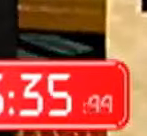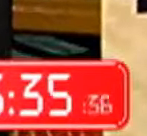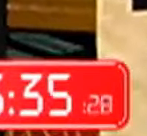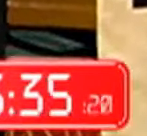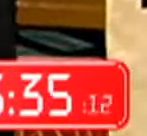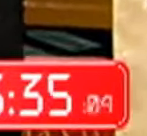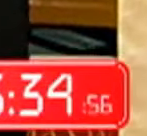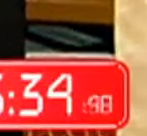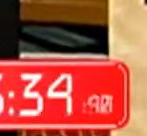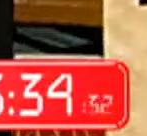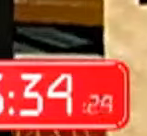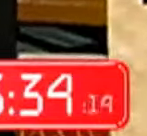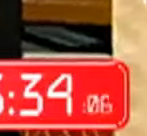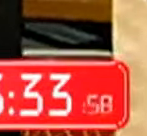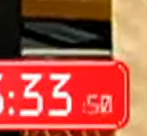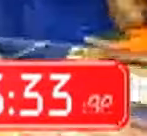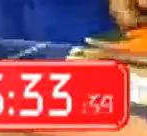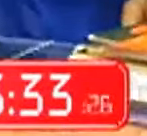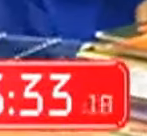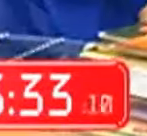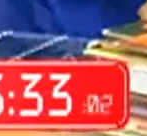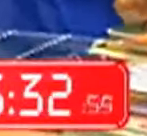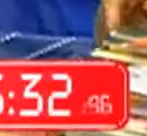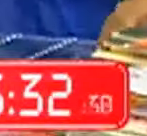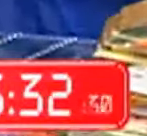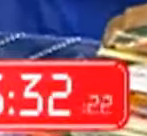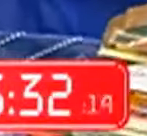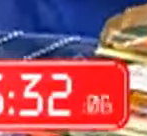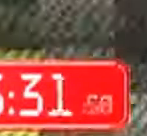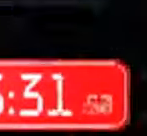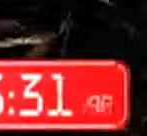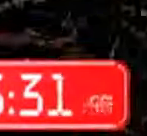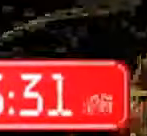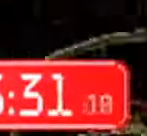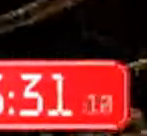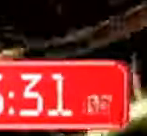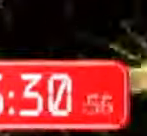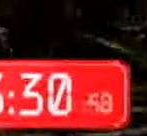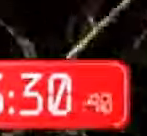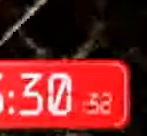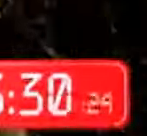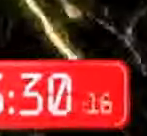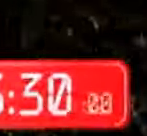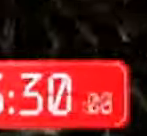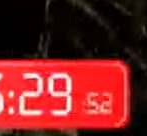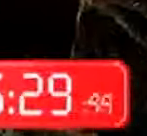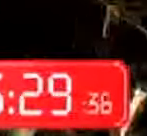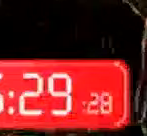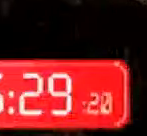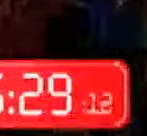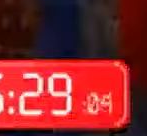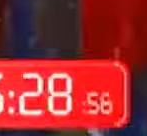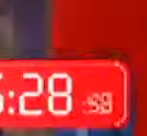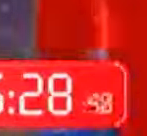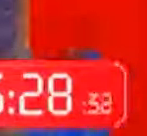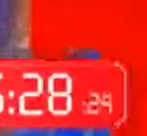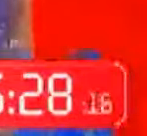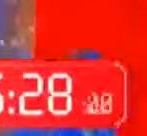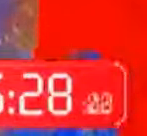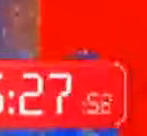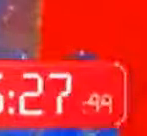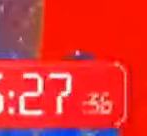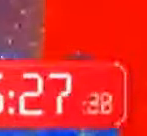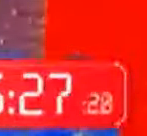riyan ang pagpapatalas ng utak o pagiging matalino. Ang utak ng tao ay may mga neuron